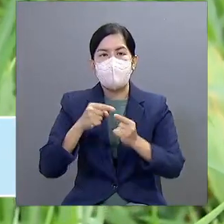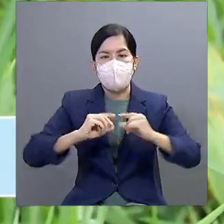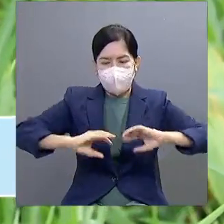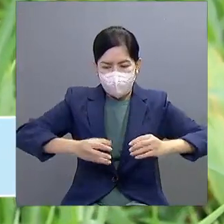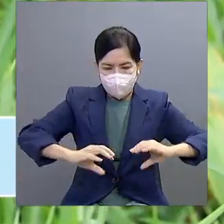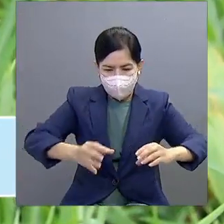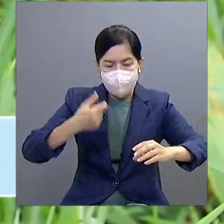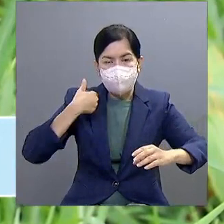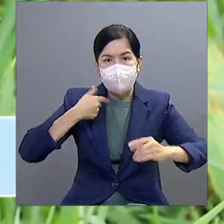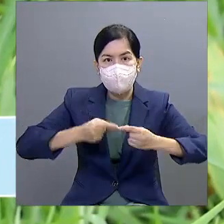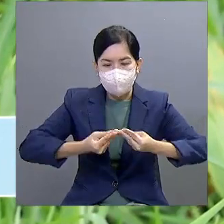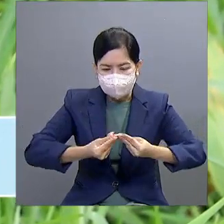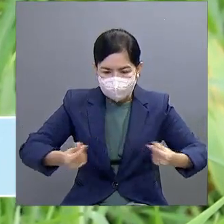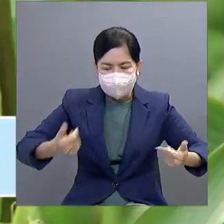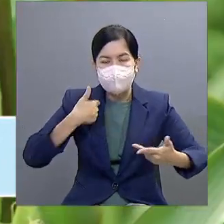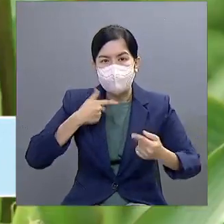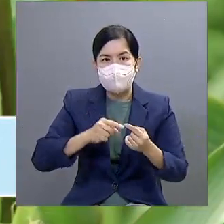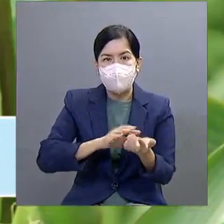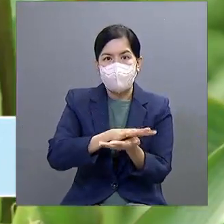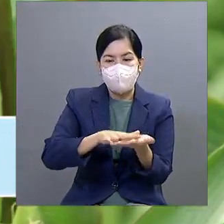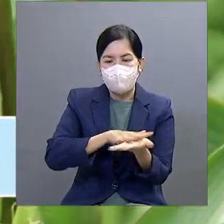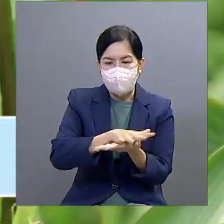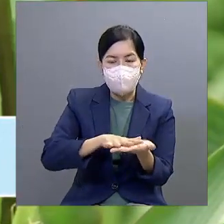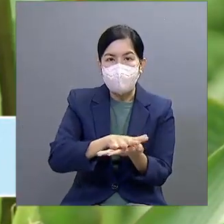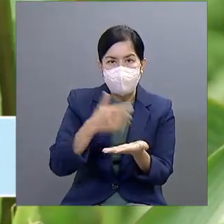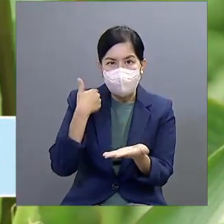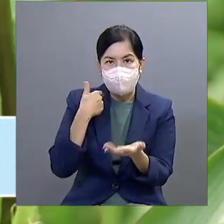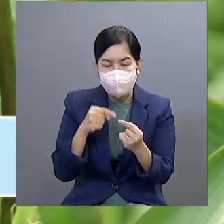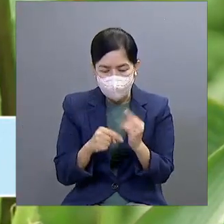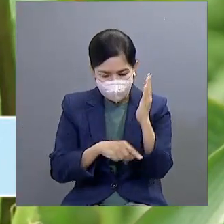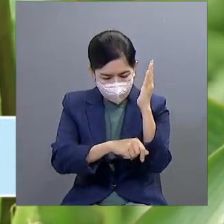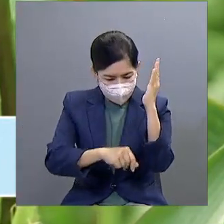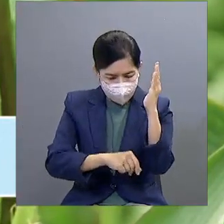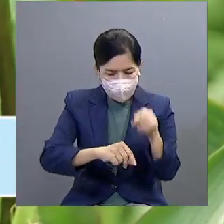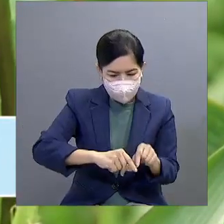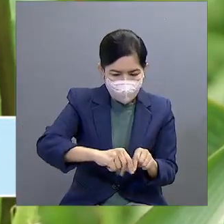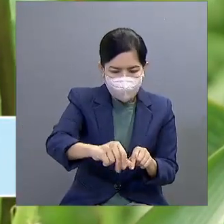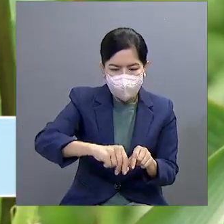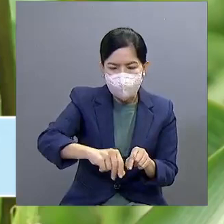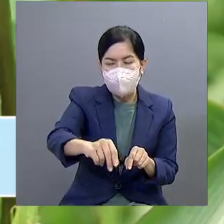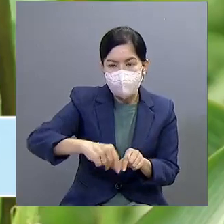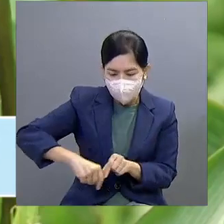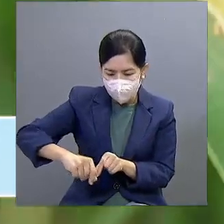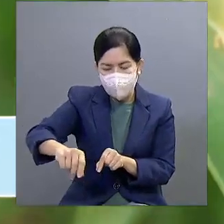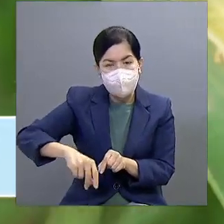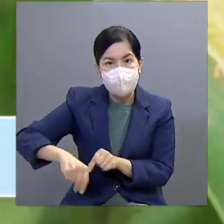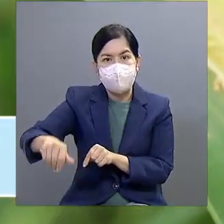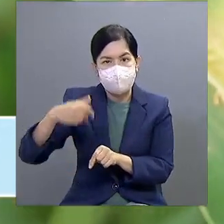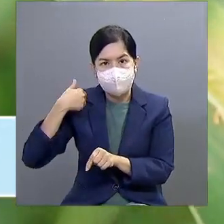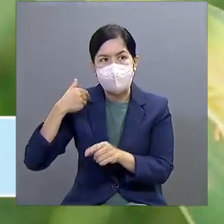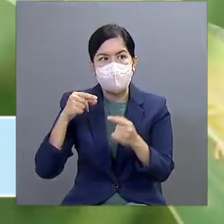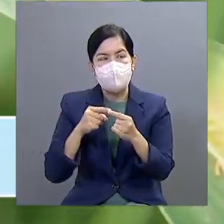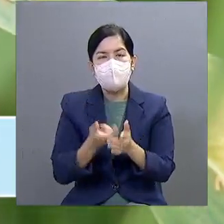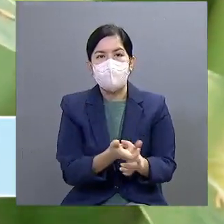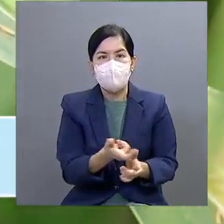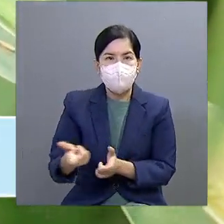ปุ๋ยคอกก่อนทำการยกร่องแล้วก็ขุดหลุมใส่เมล็ดพันธุ์ลงไปในหลุมครับพร้อมกับใส่ปุ๋ยรดน้ำเมื่ออายุครบ55หรือ60วันก็จะเ